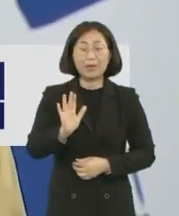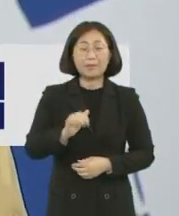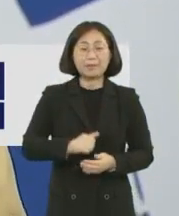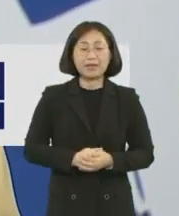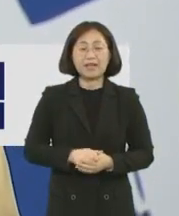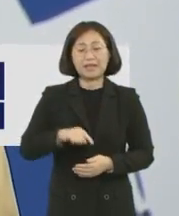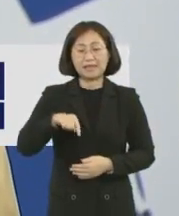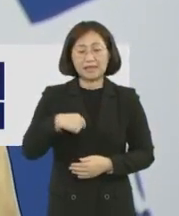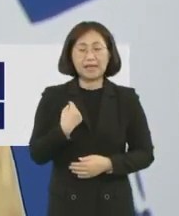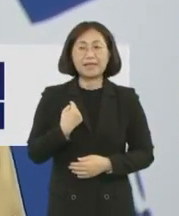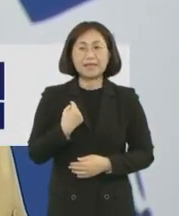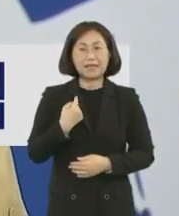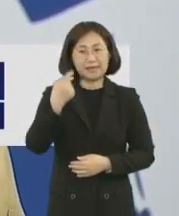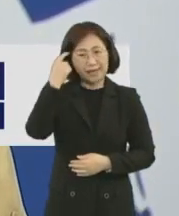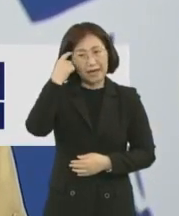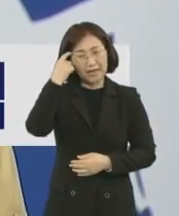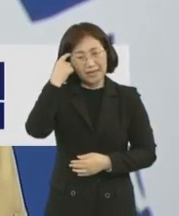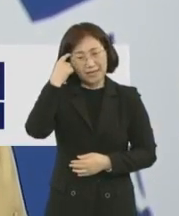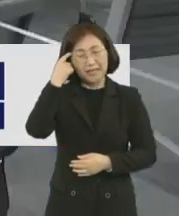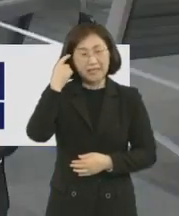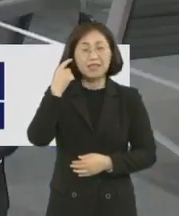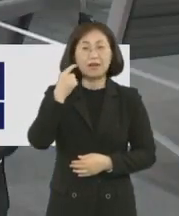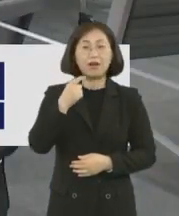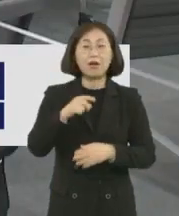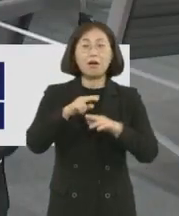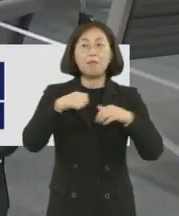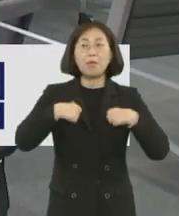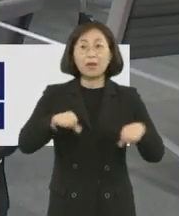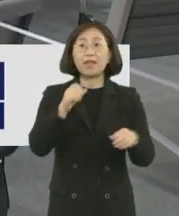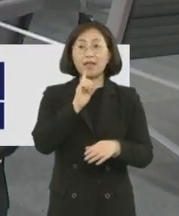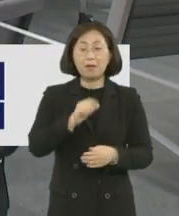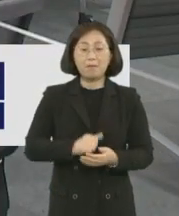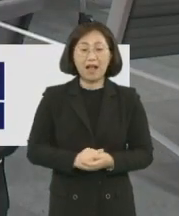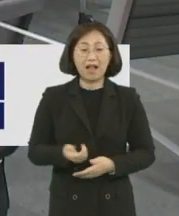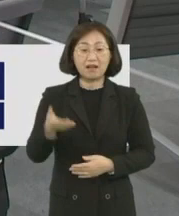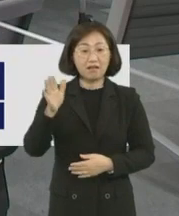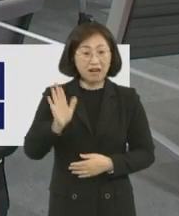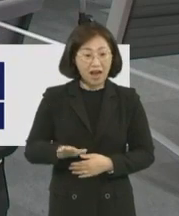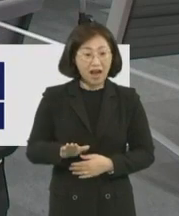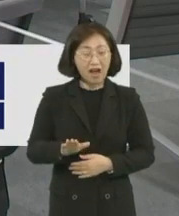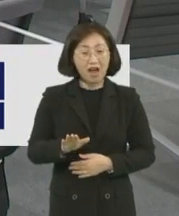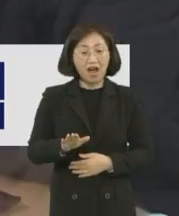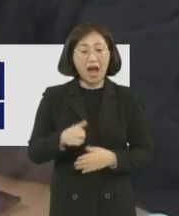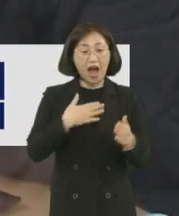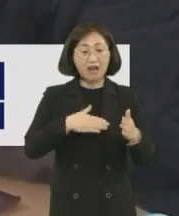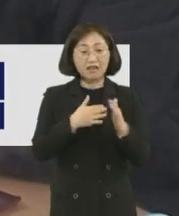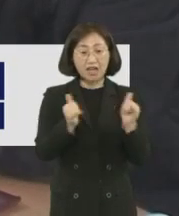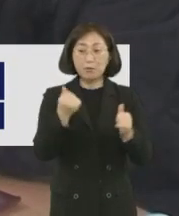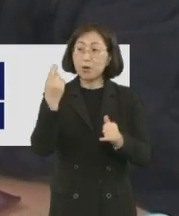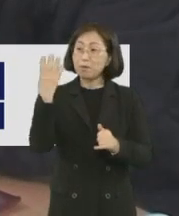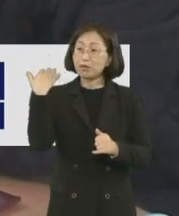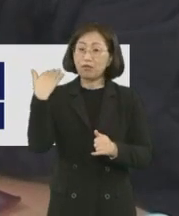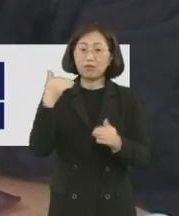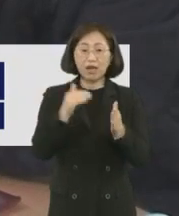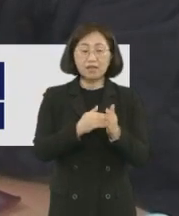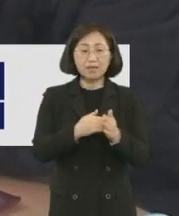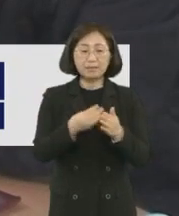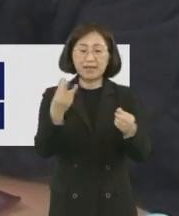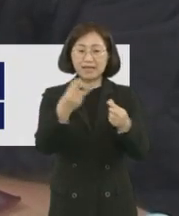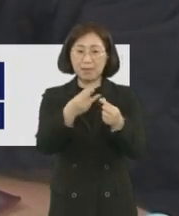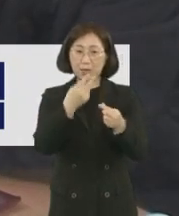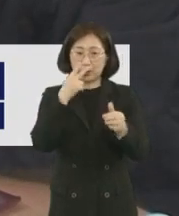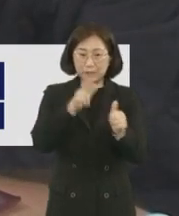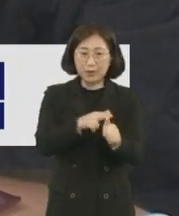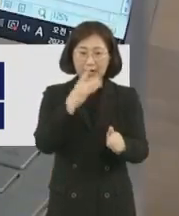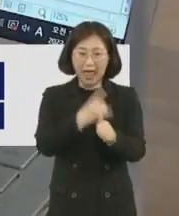은 순전히 본인의 의지 라고 강조했습니다 항구 주는 그러나 최근까지 지인들에게 삼성 2전 의사를 밝힌 것으로